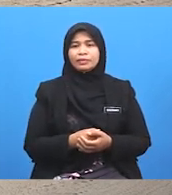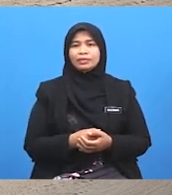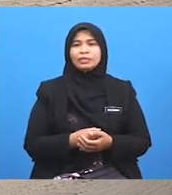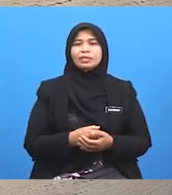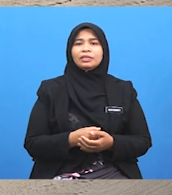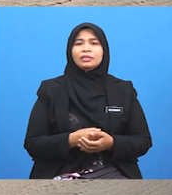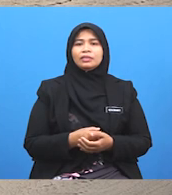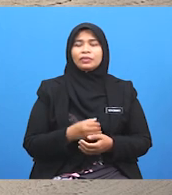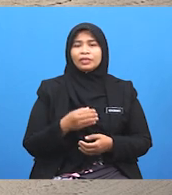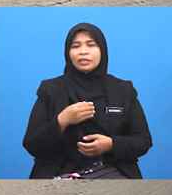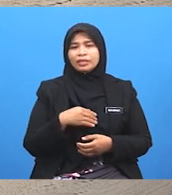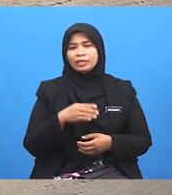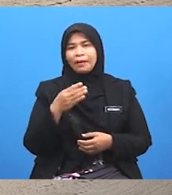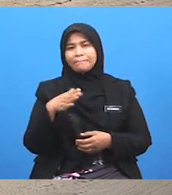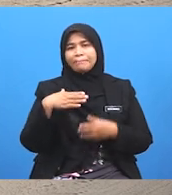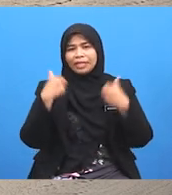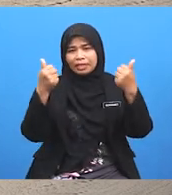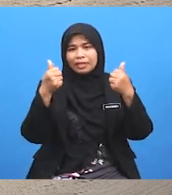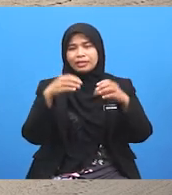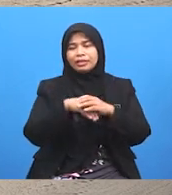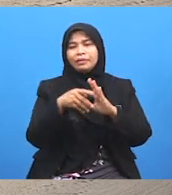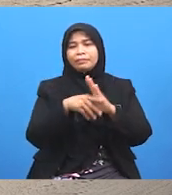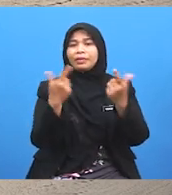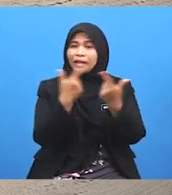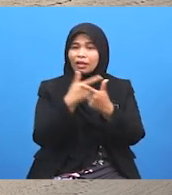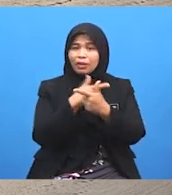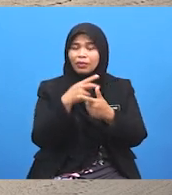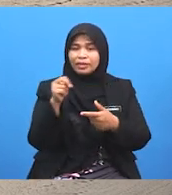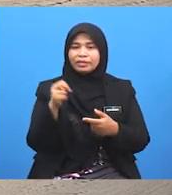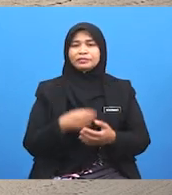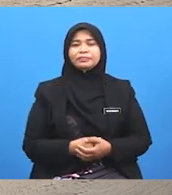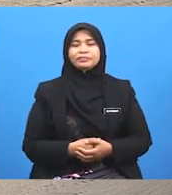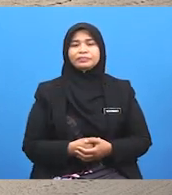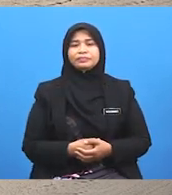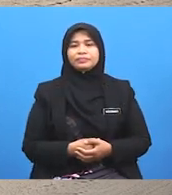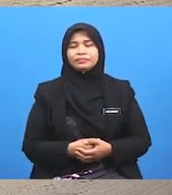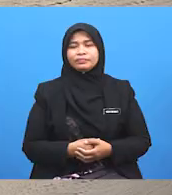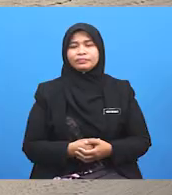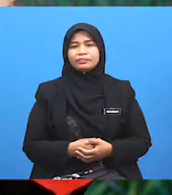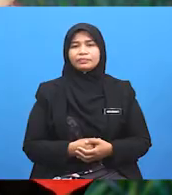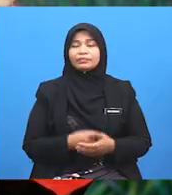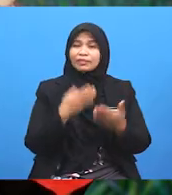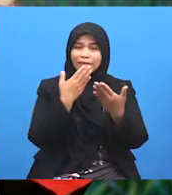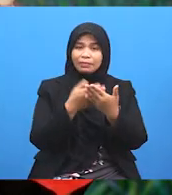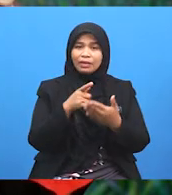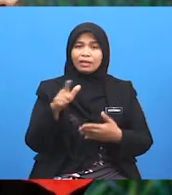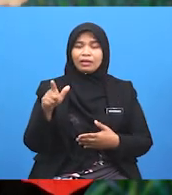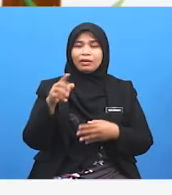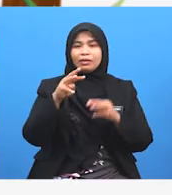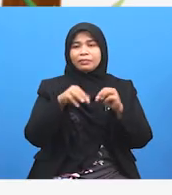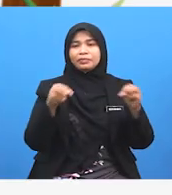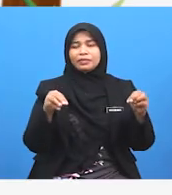bola. Saya tahu. Menang dalam perlawanan, cikgu. Pandai, Mira. Baiklah,